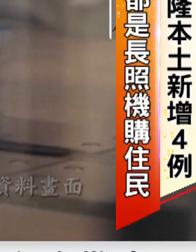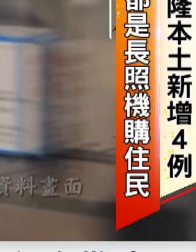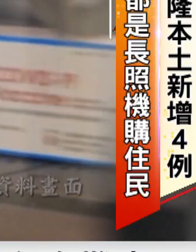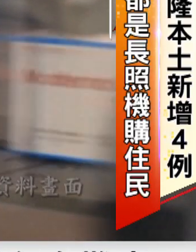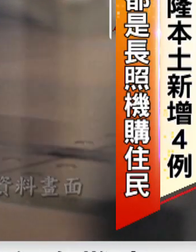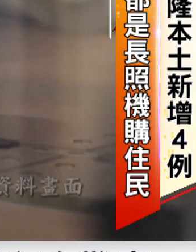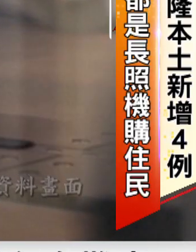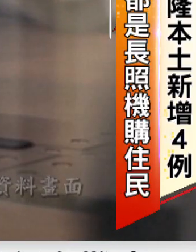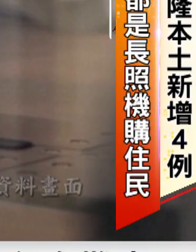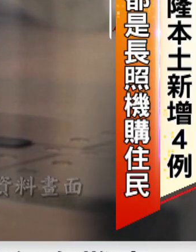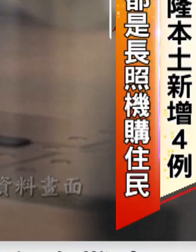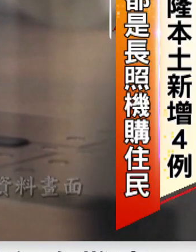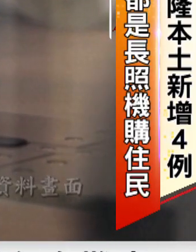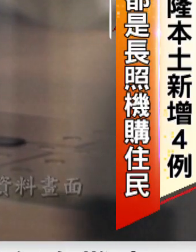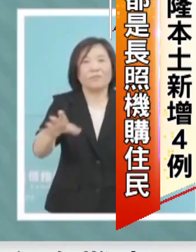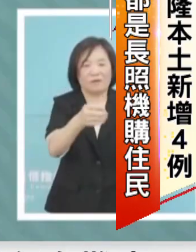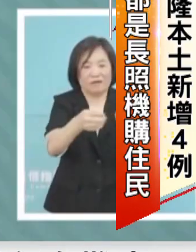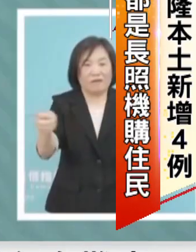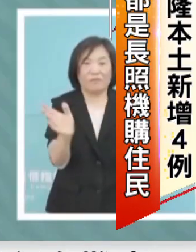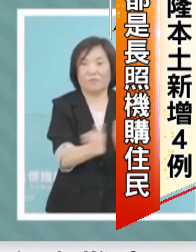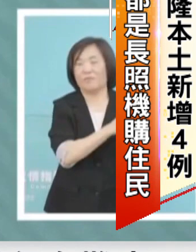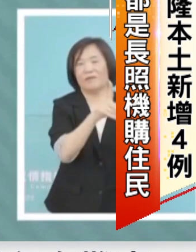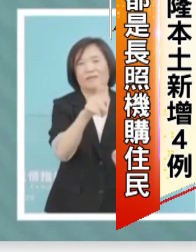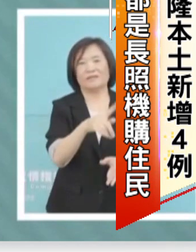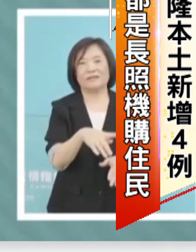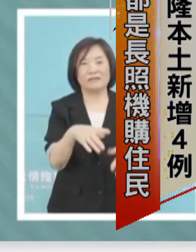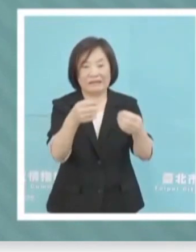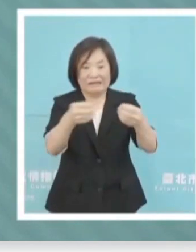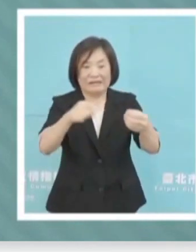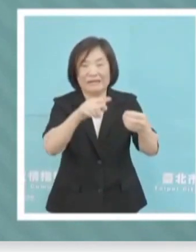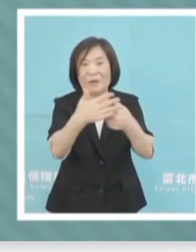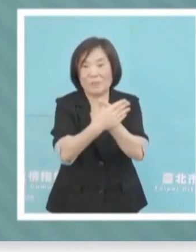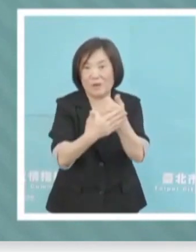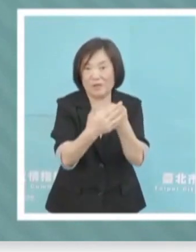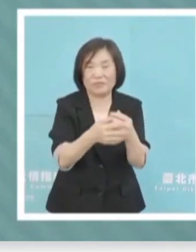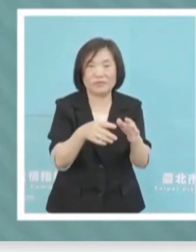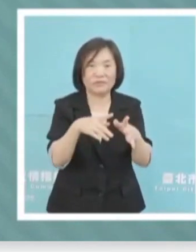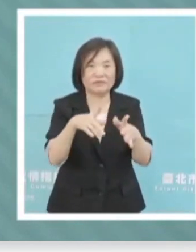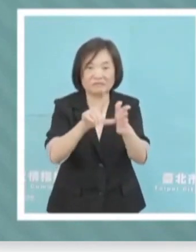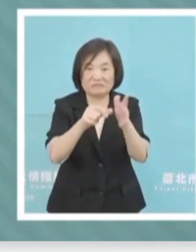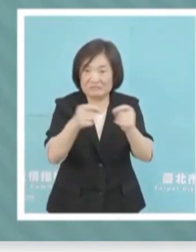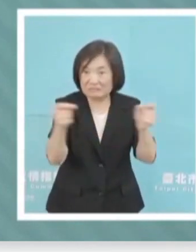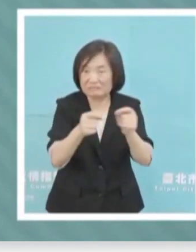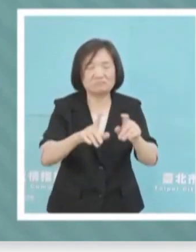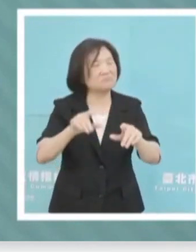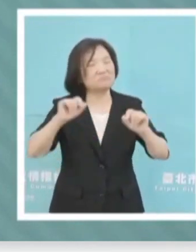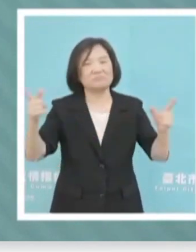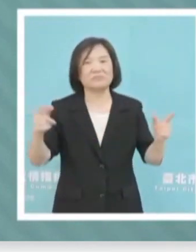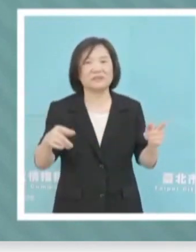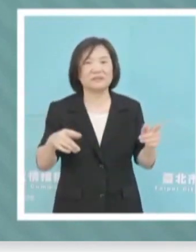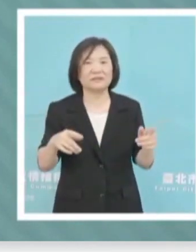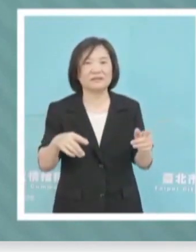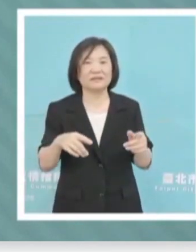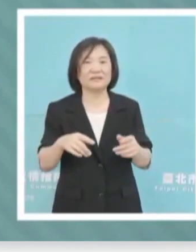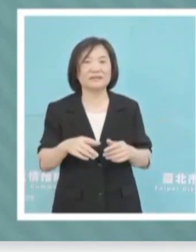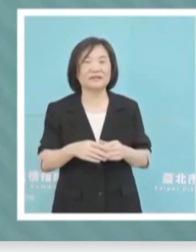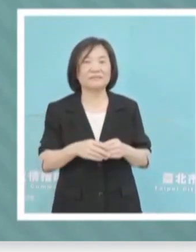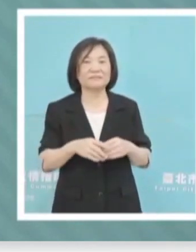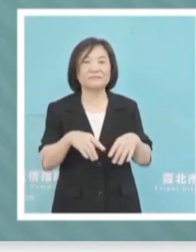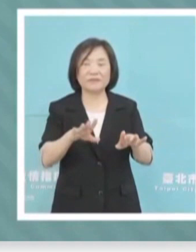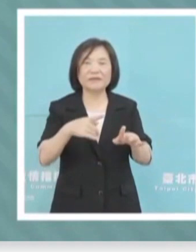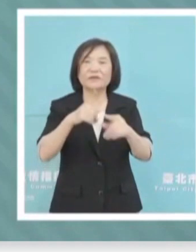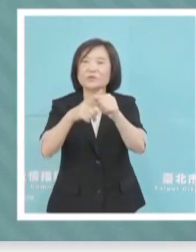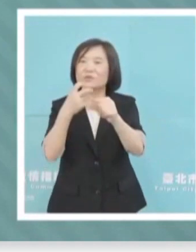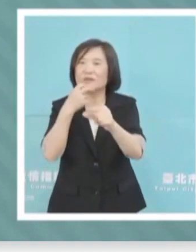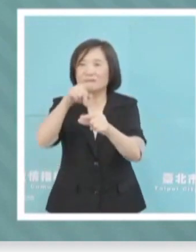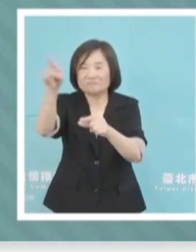厂牌来施打吗？ 不同的疫苗保存条件都不一样，所以那间隔时间也不一样，所以这个